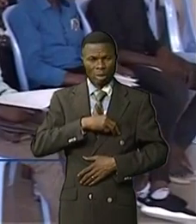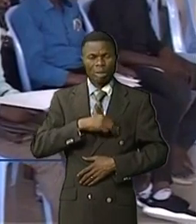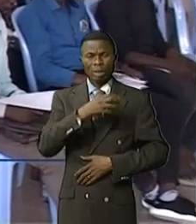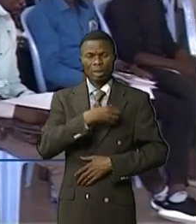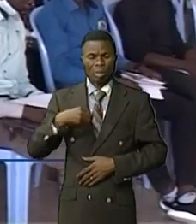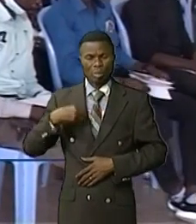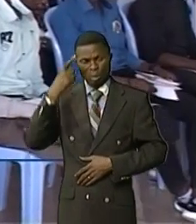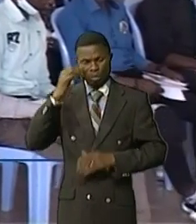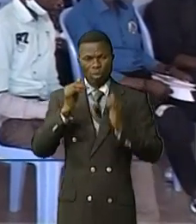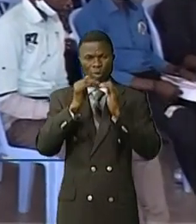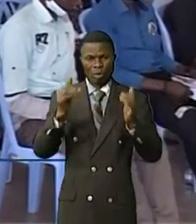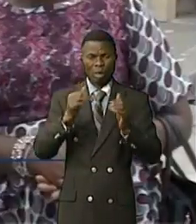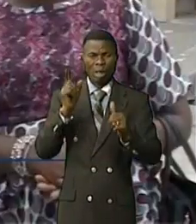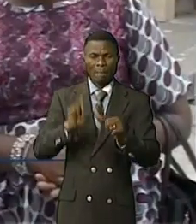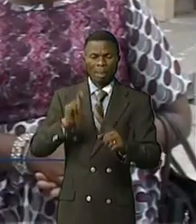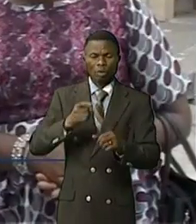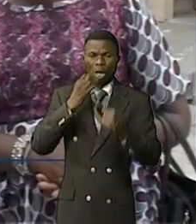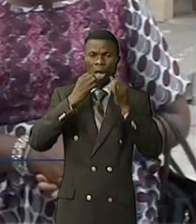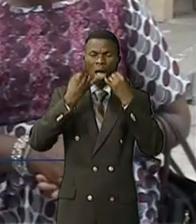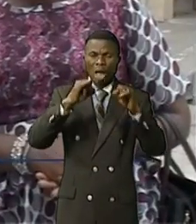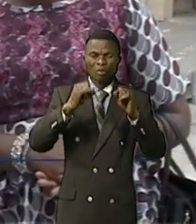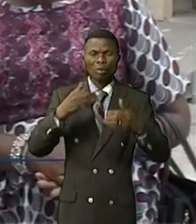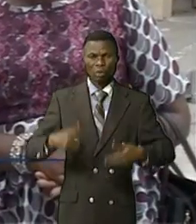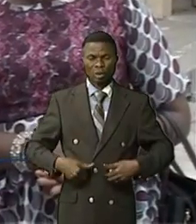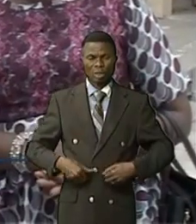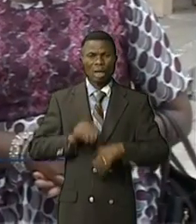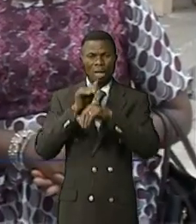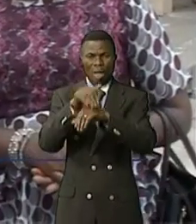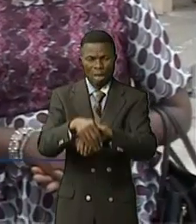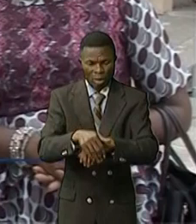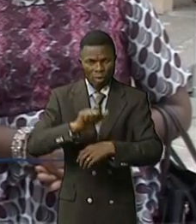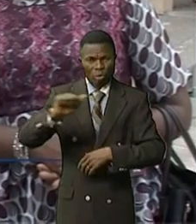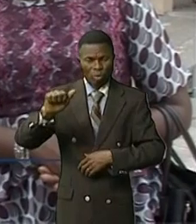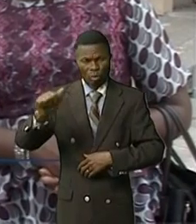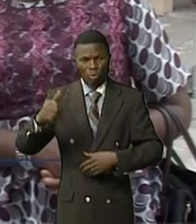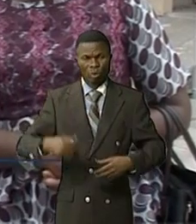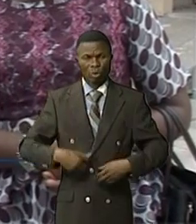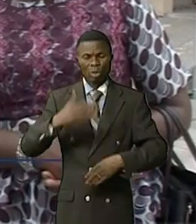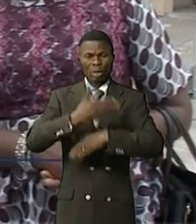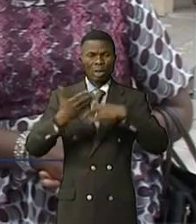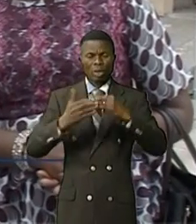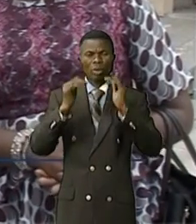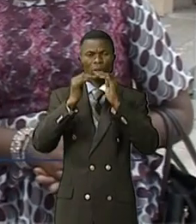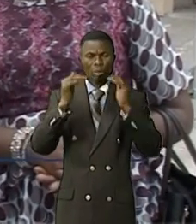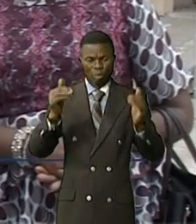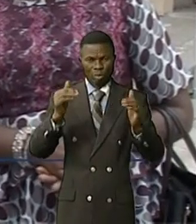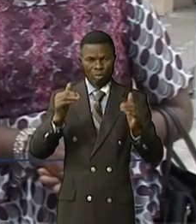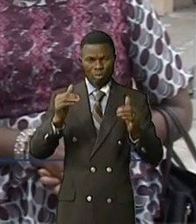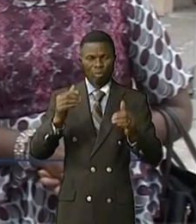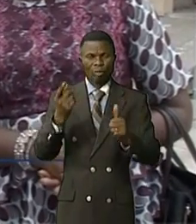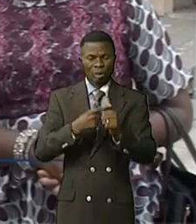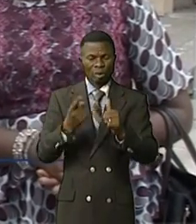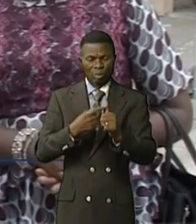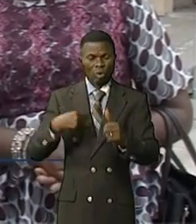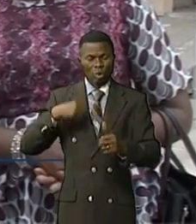Nous avons voulu sensibiliser les jeunes à l'implication, à leur implication dans la construction de la paix, Bon, parce que nous avons remarqué